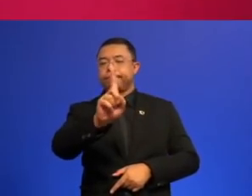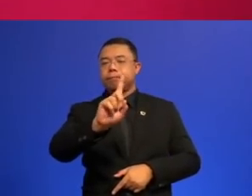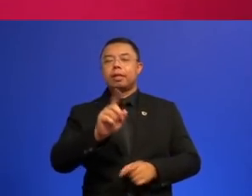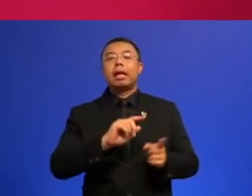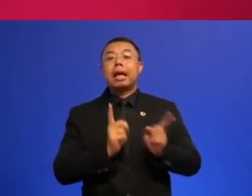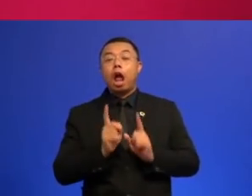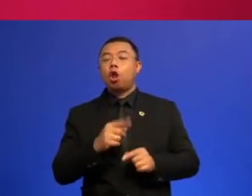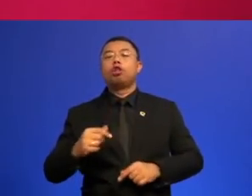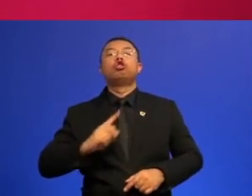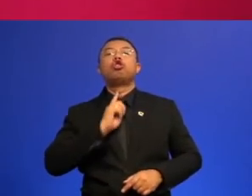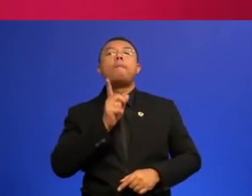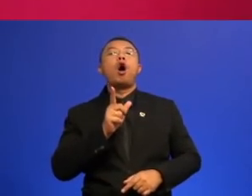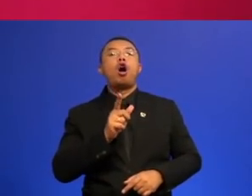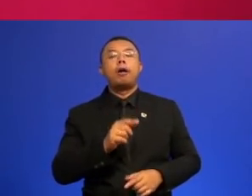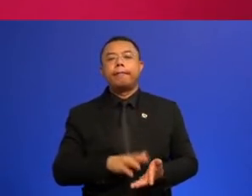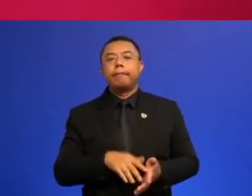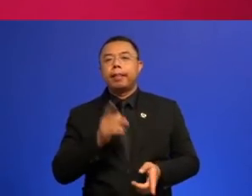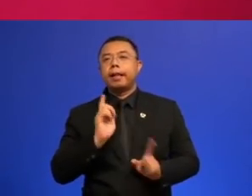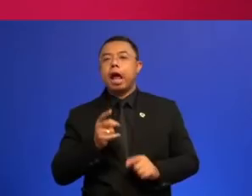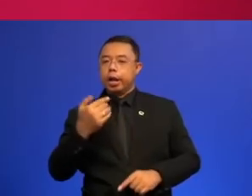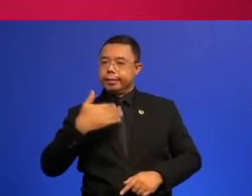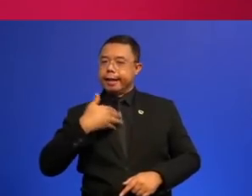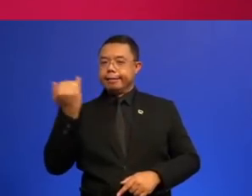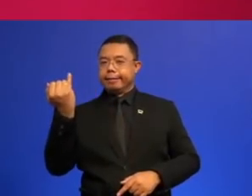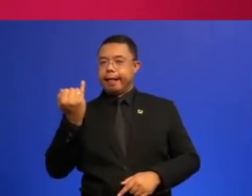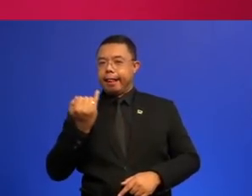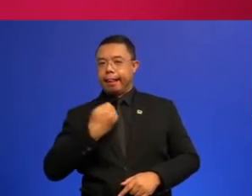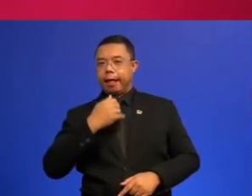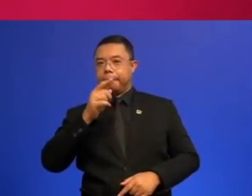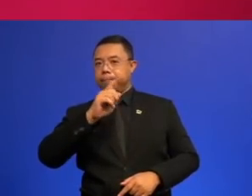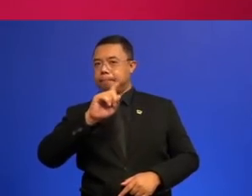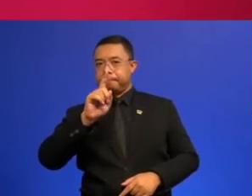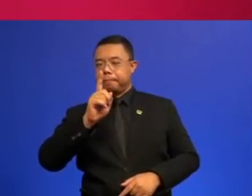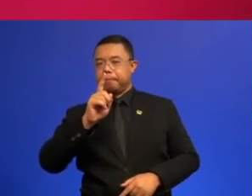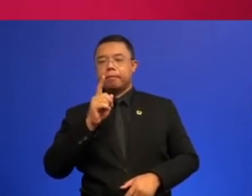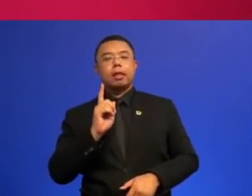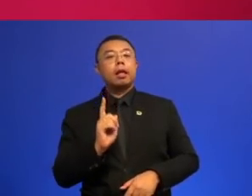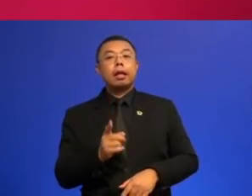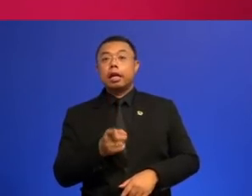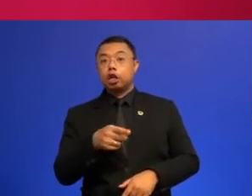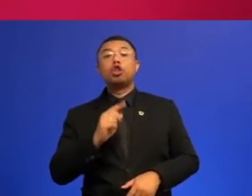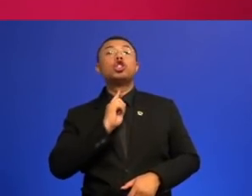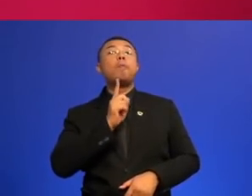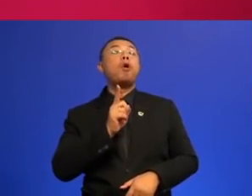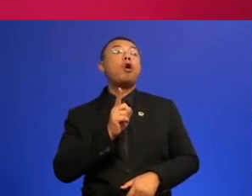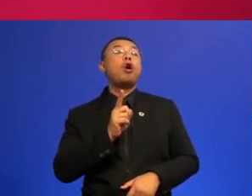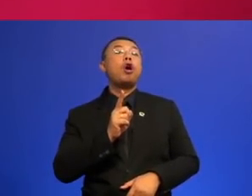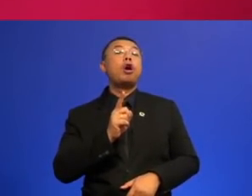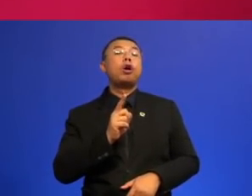kesombongan. Kalau ada salah, itu kesombongan.